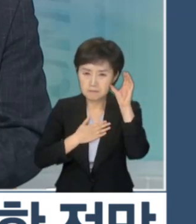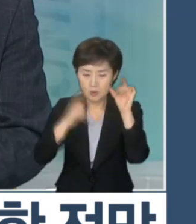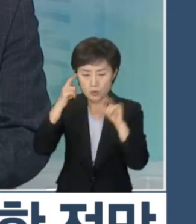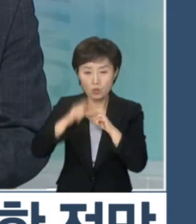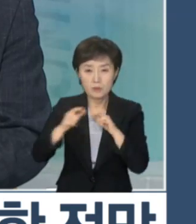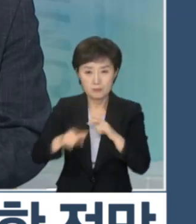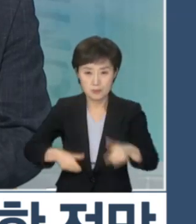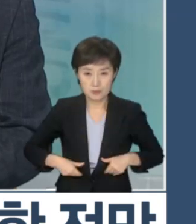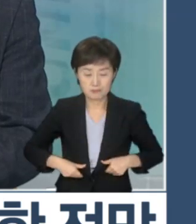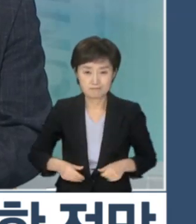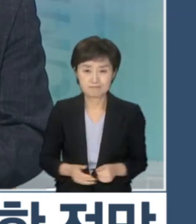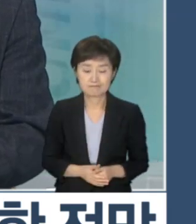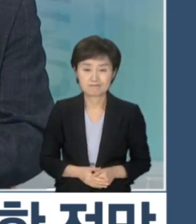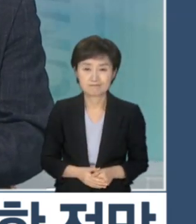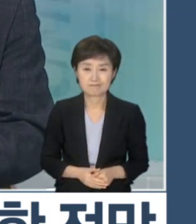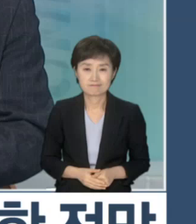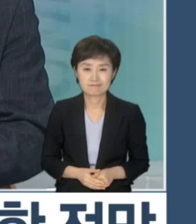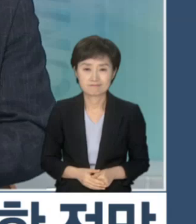봅니다. 알겠습니다.